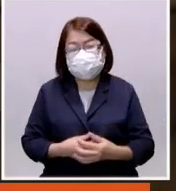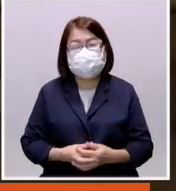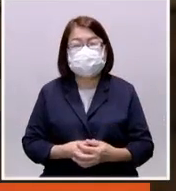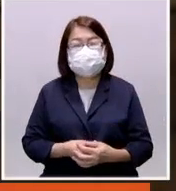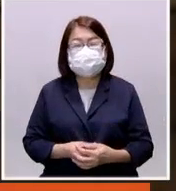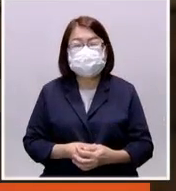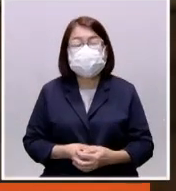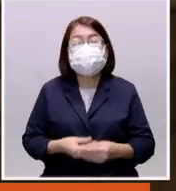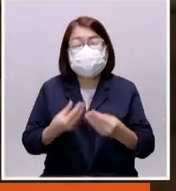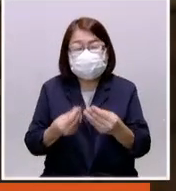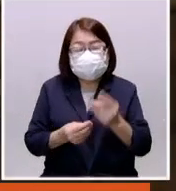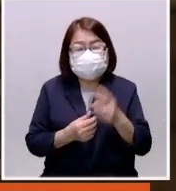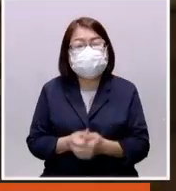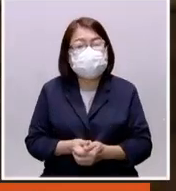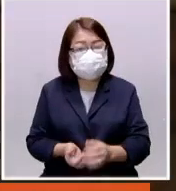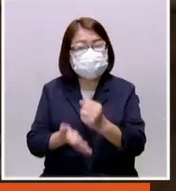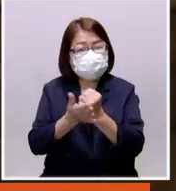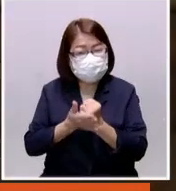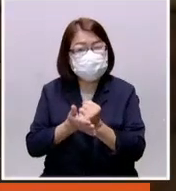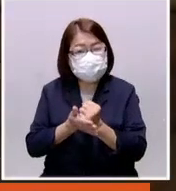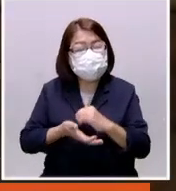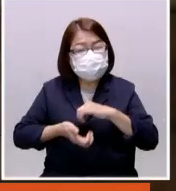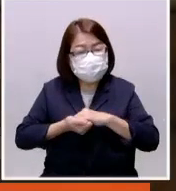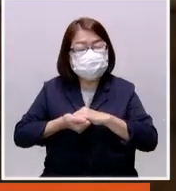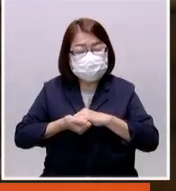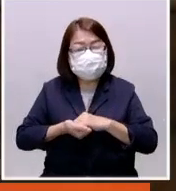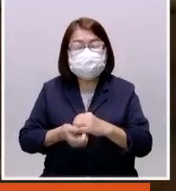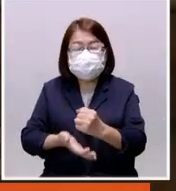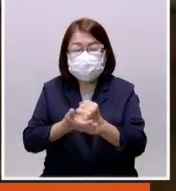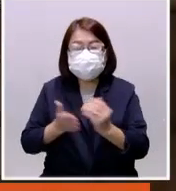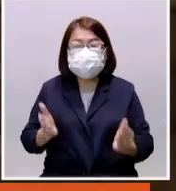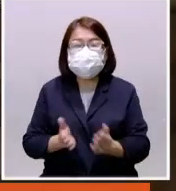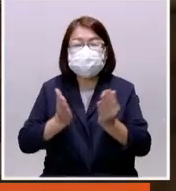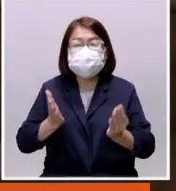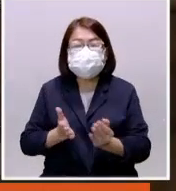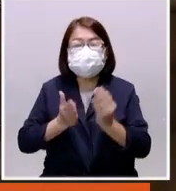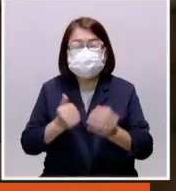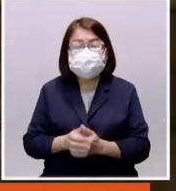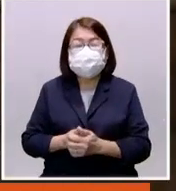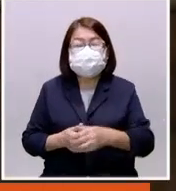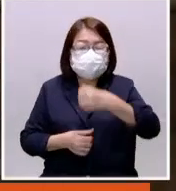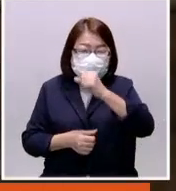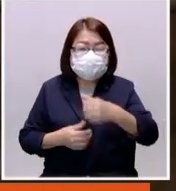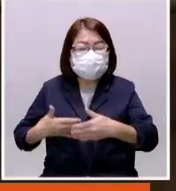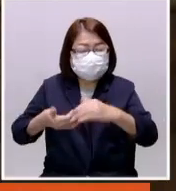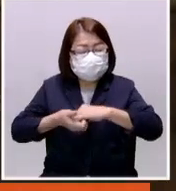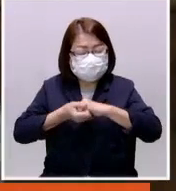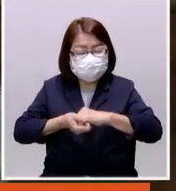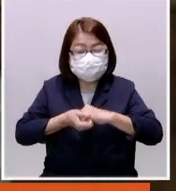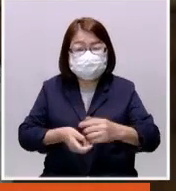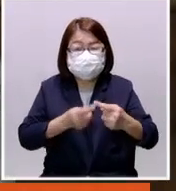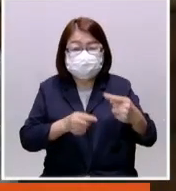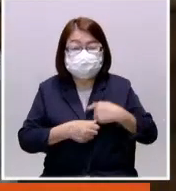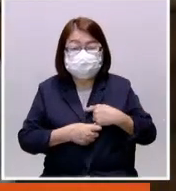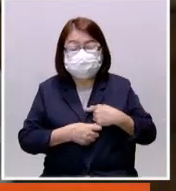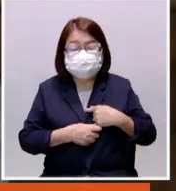หรัฐเพื่อรองรับบทบาทและการมีส่วนร่วมของเธอในการส่งเสริมความสัมพันธ์สหรัฐไต้หวันท่ามกลางความตึงเครียดกับจี